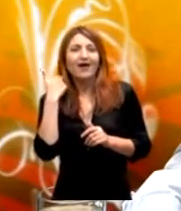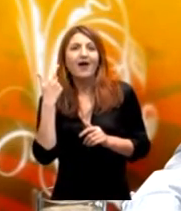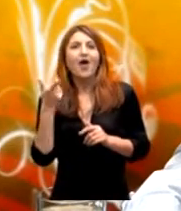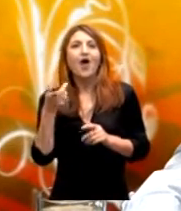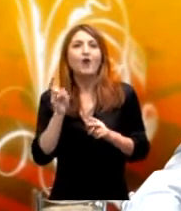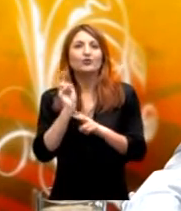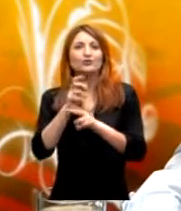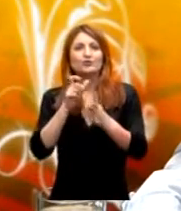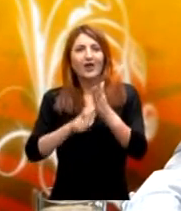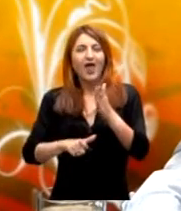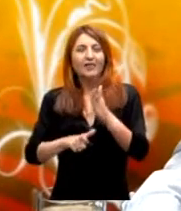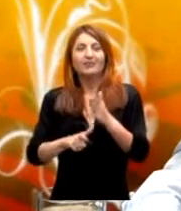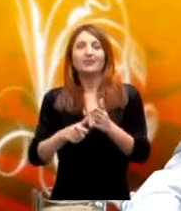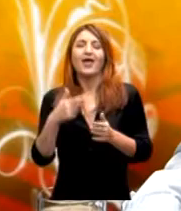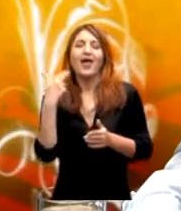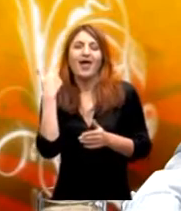to je jako veliko,